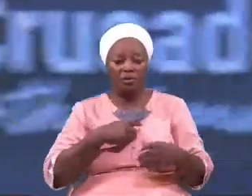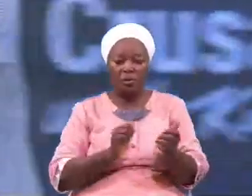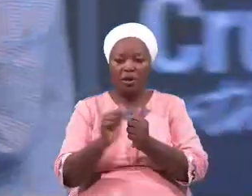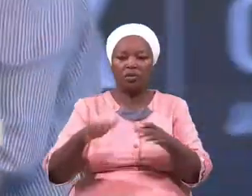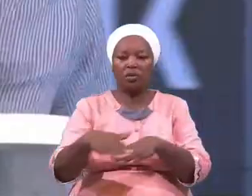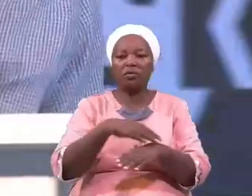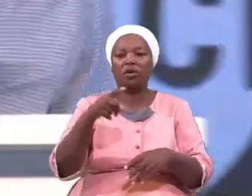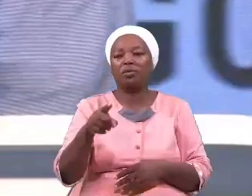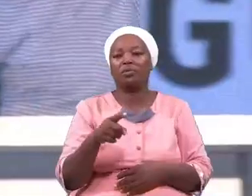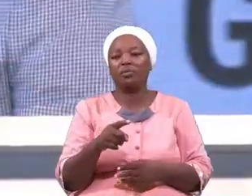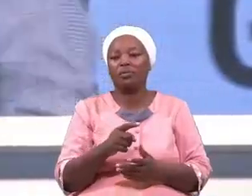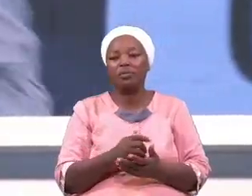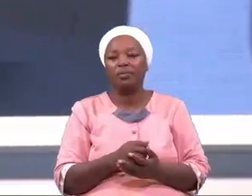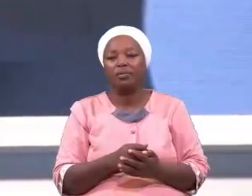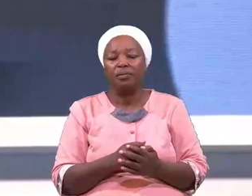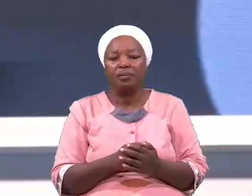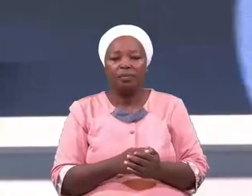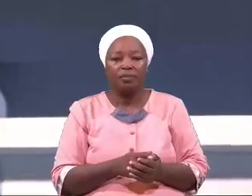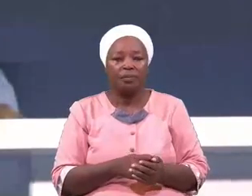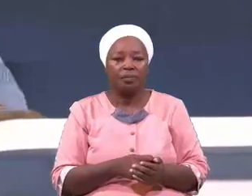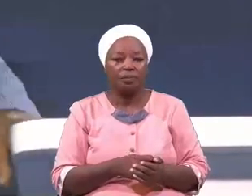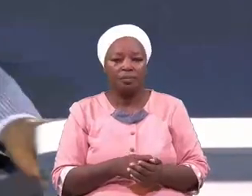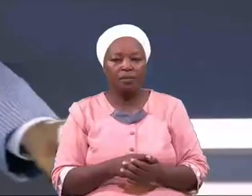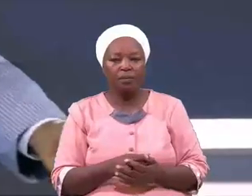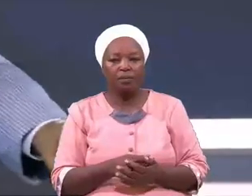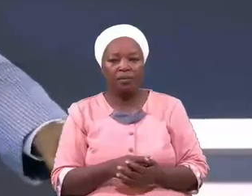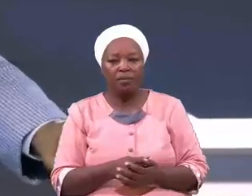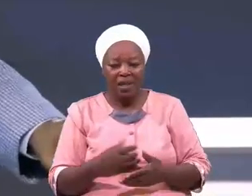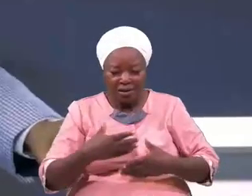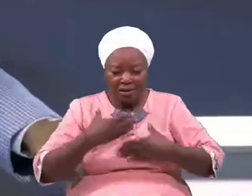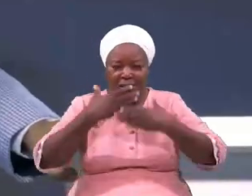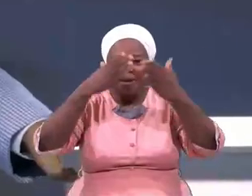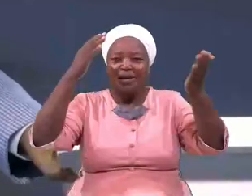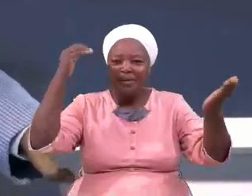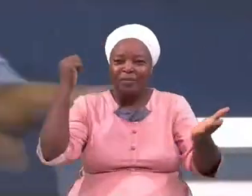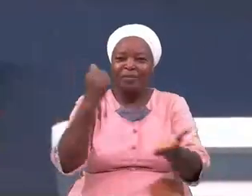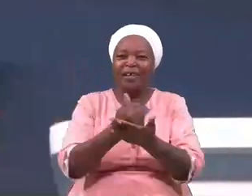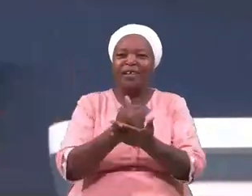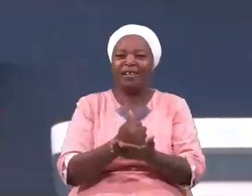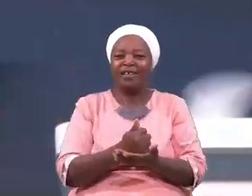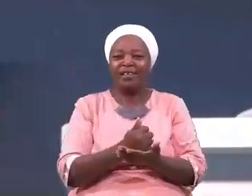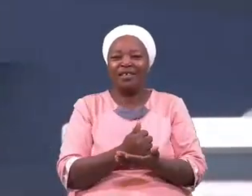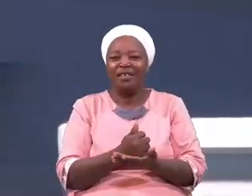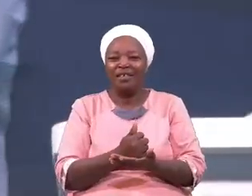Je verrai le sang et je passerai par-dessus vous. Quelqu'un crie Amen.